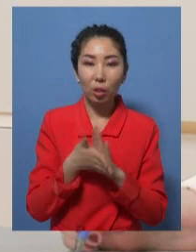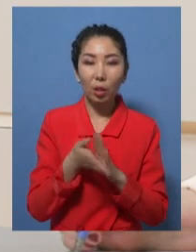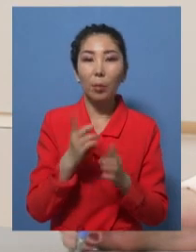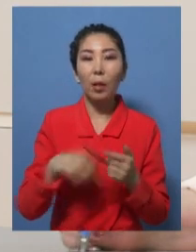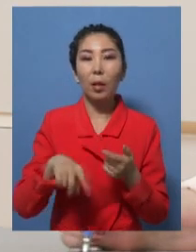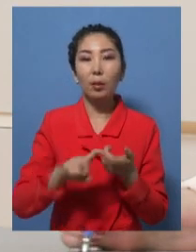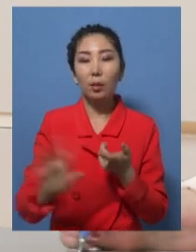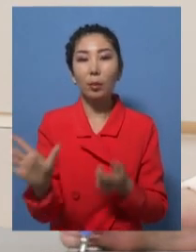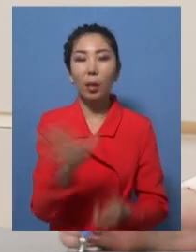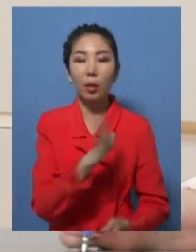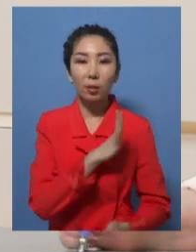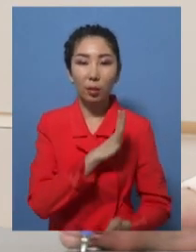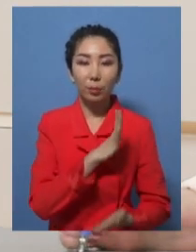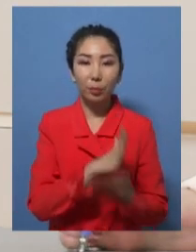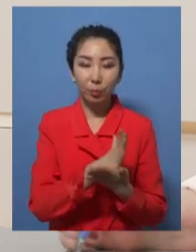байланысты, шығын мөлшеріне байланысты болады.